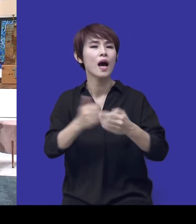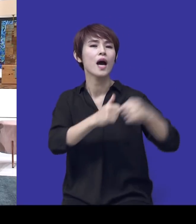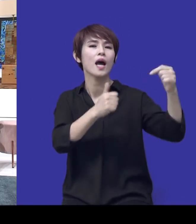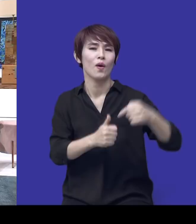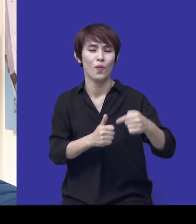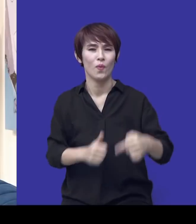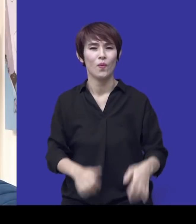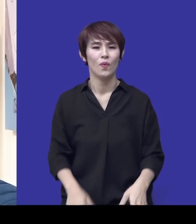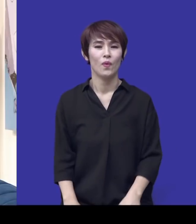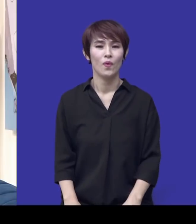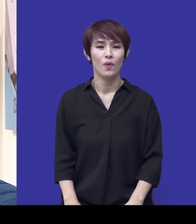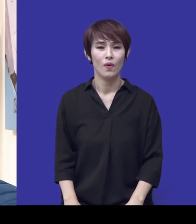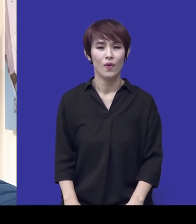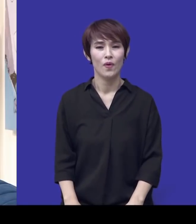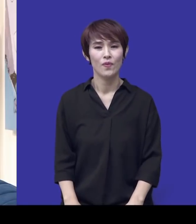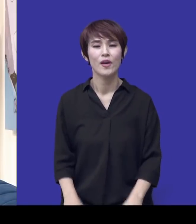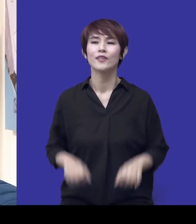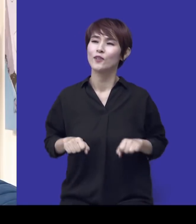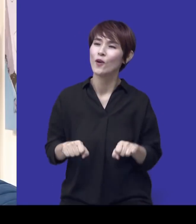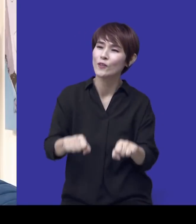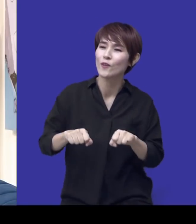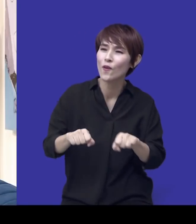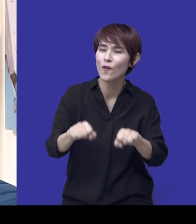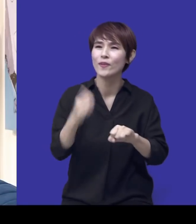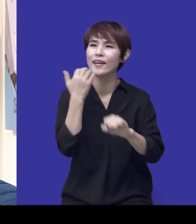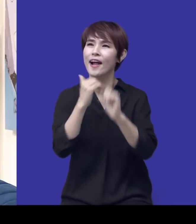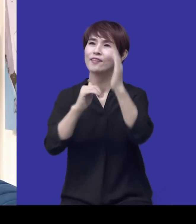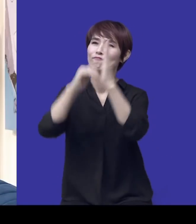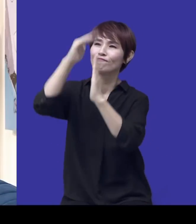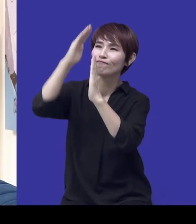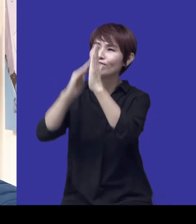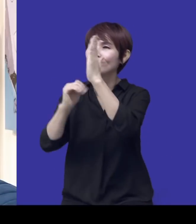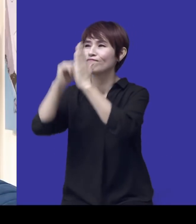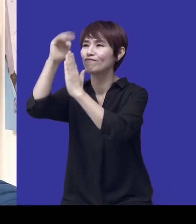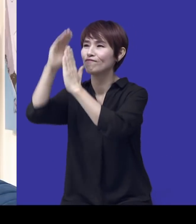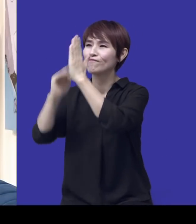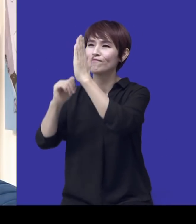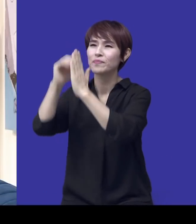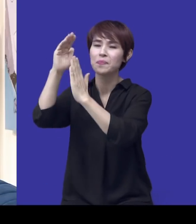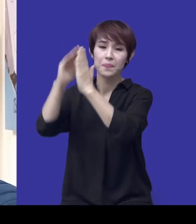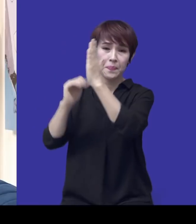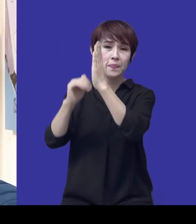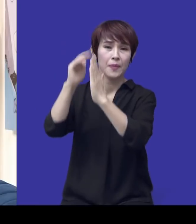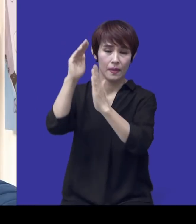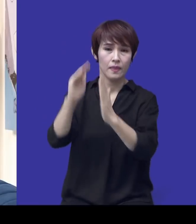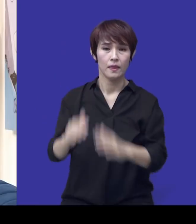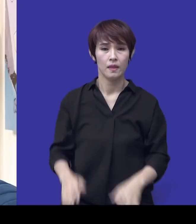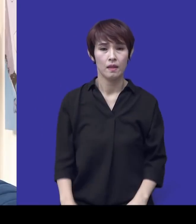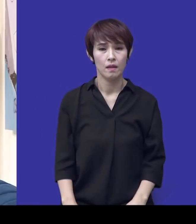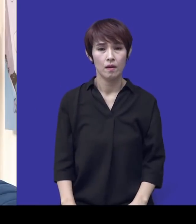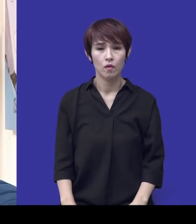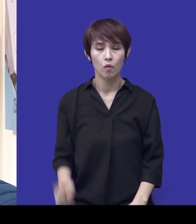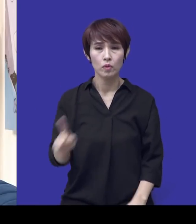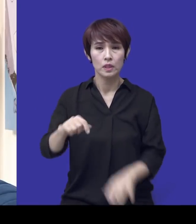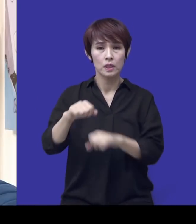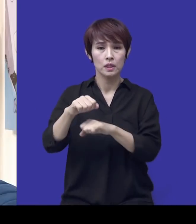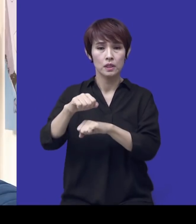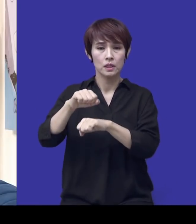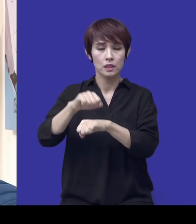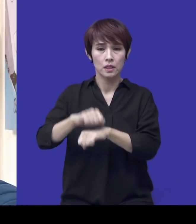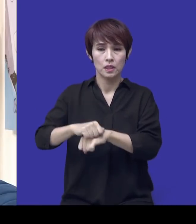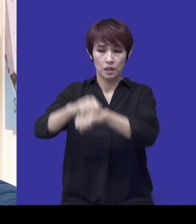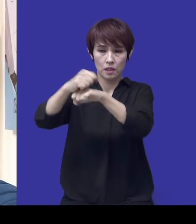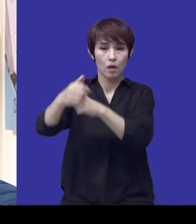일정으로. 그래서 기쁜 마음으로 청소하고 페인트 칠하고 그랬는데 저는 이제 어떤 창고 같은데